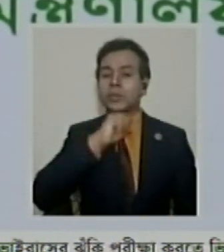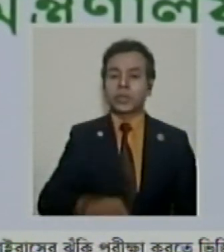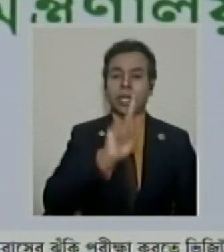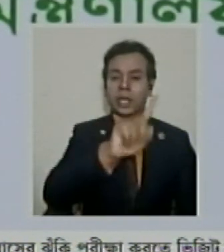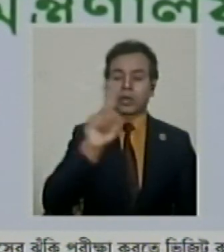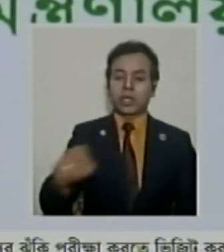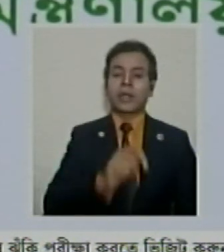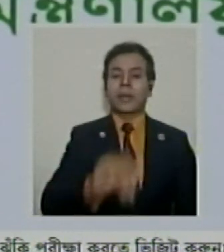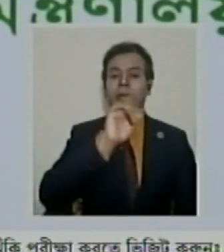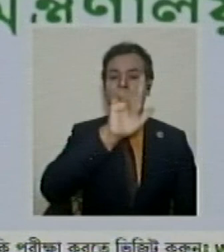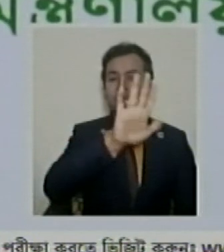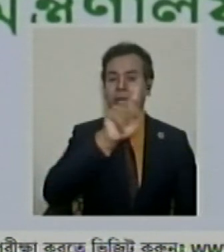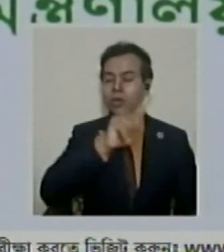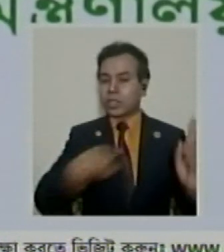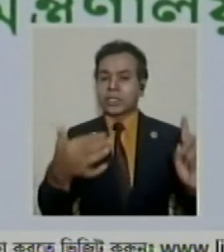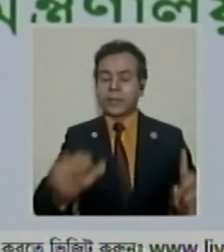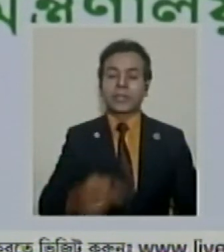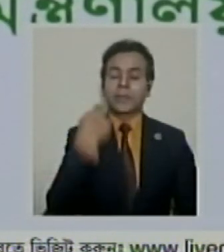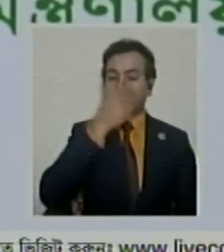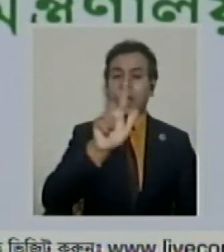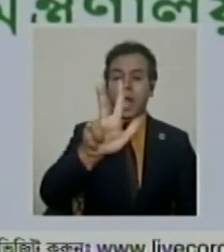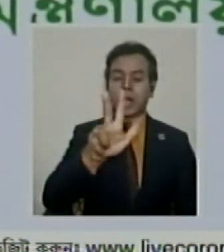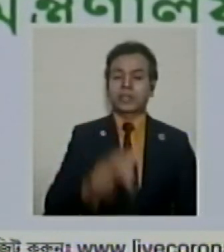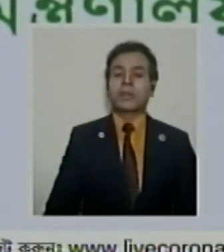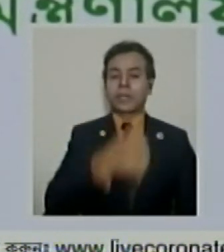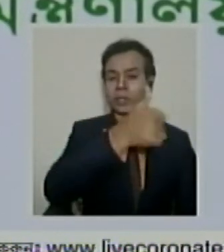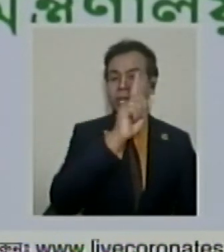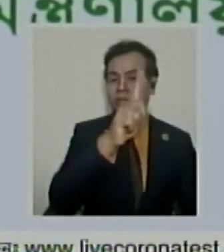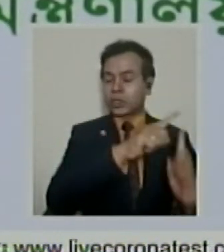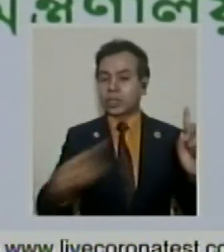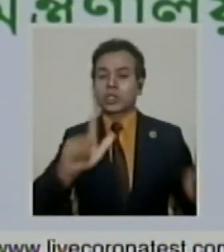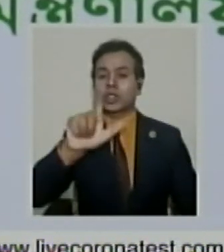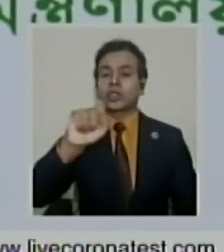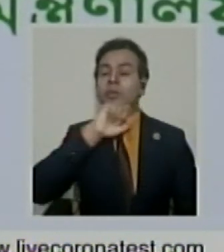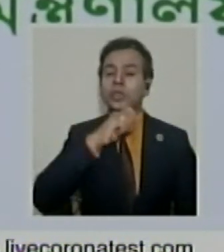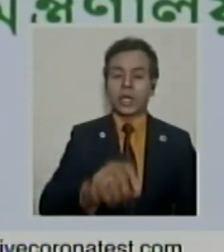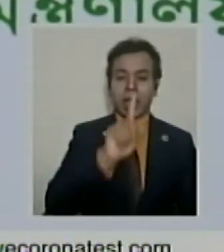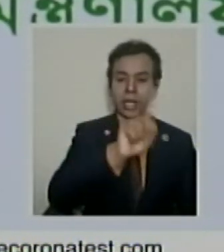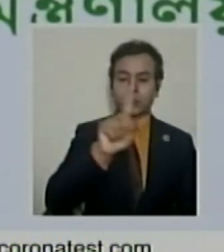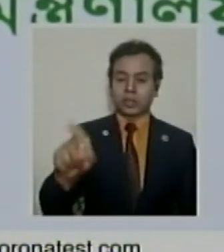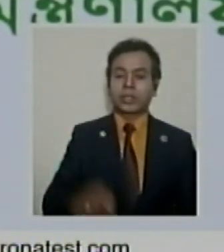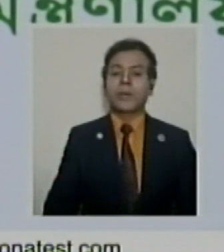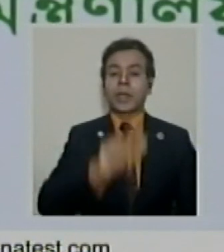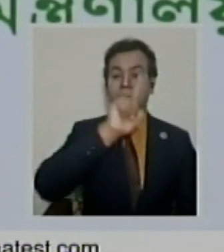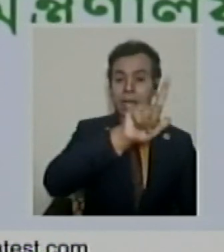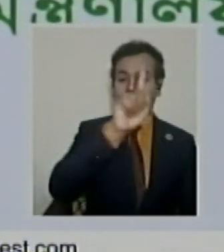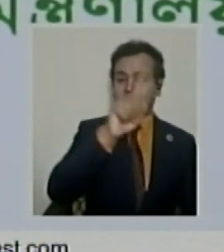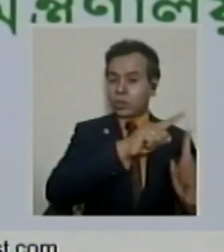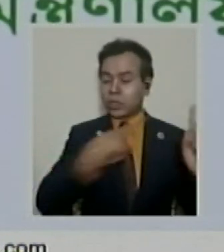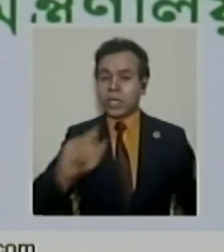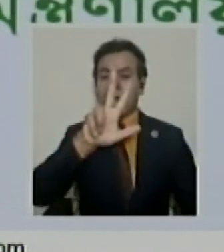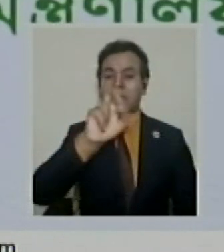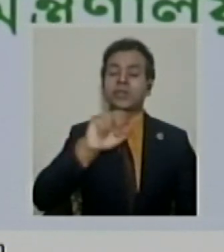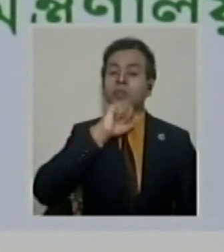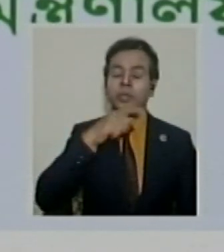31 থেকে 40 বছরের মধ্যে 5 জন, 41 থেকে 50 বছরে 11 জন, 51 থেকে 60 বছরে 8 জন এবং